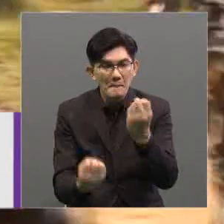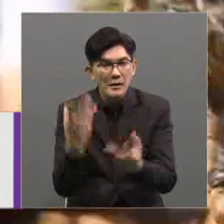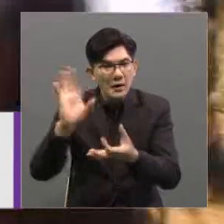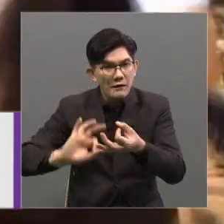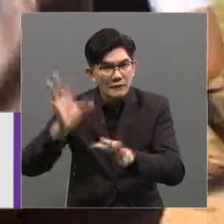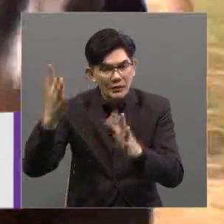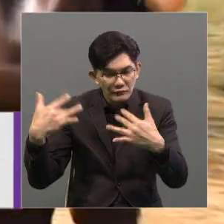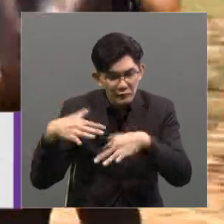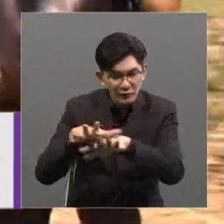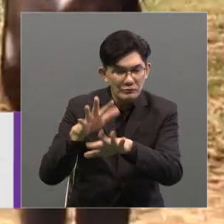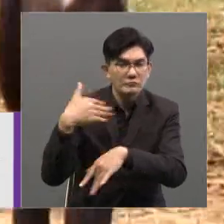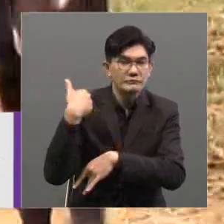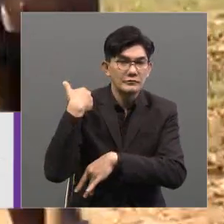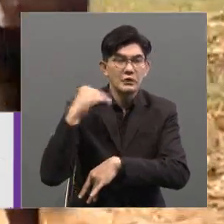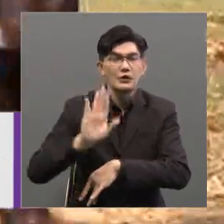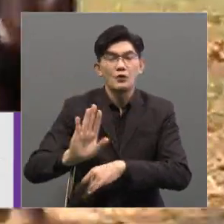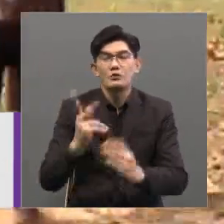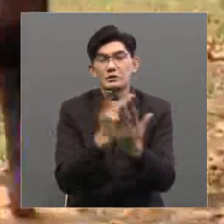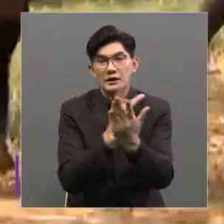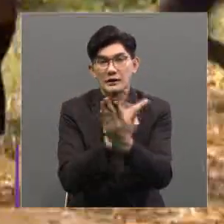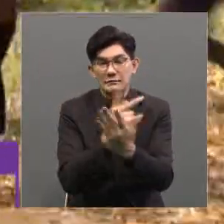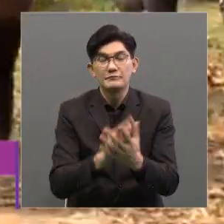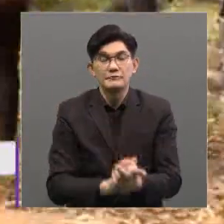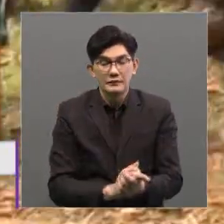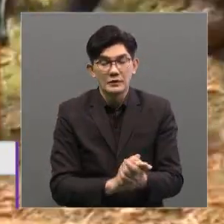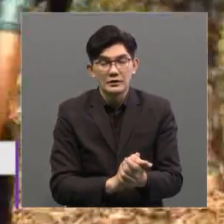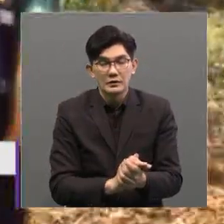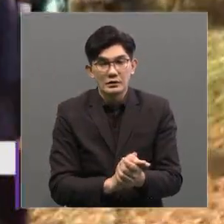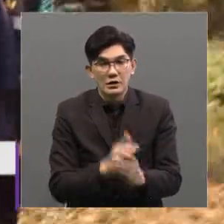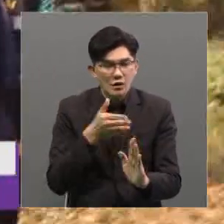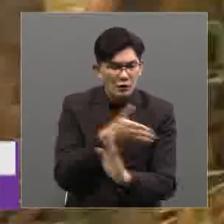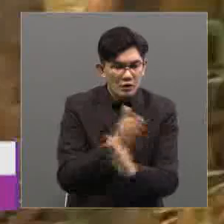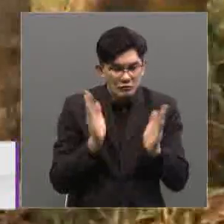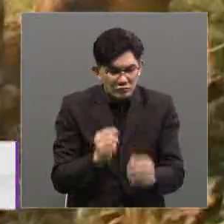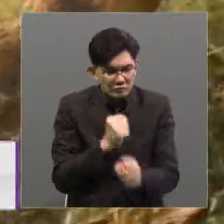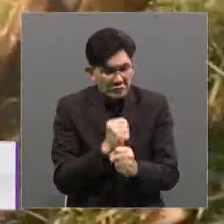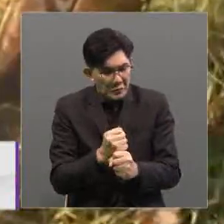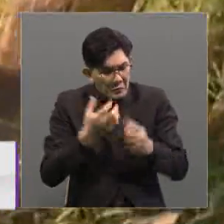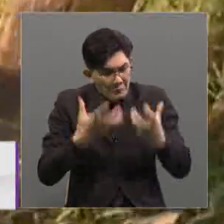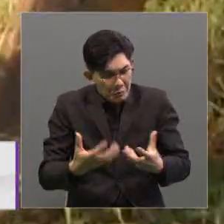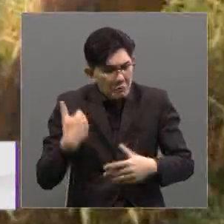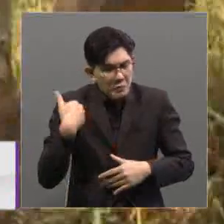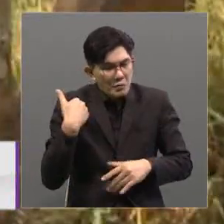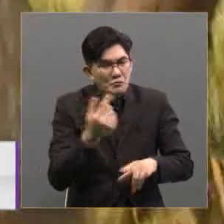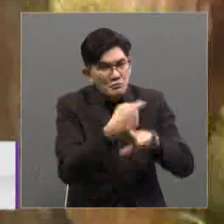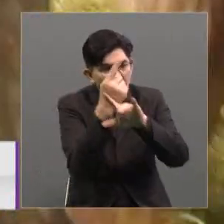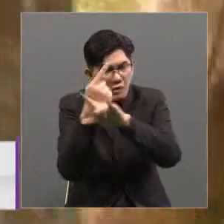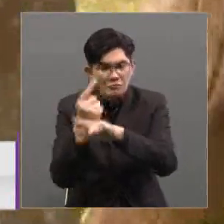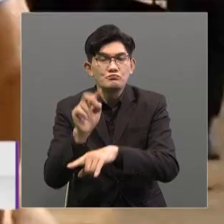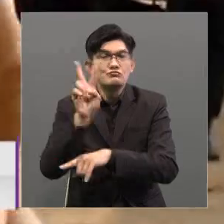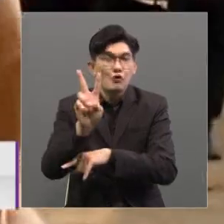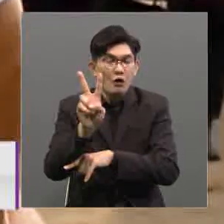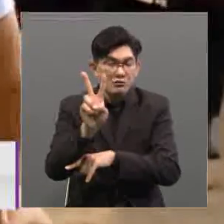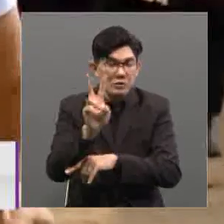ในพื้นที่ของจังหวัดกาญจนบุรีค่ะคือที่ผ่านมาเจ้าหน้าที่ก็ทำงานกันอย่างหนักเลยนะคะอย่างเช่นเฮลิคอปเตอร์2ลำเนี่ยเข